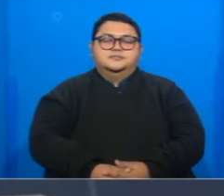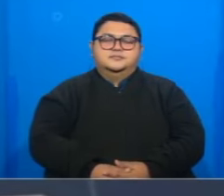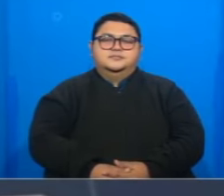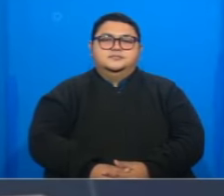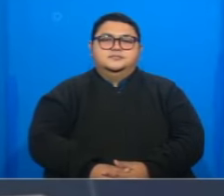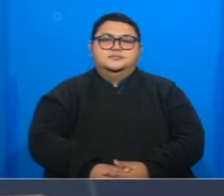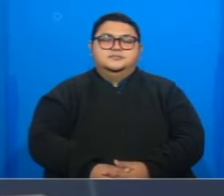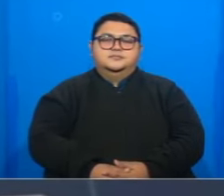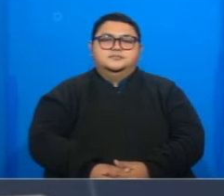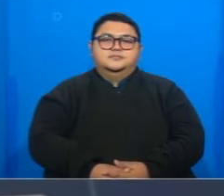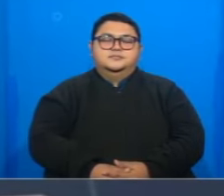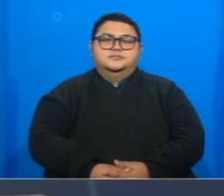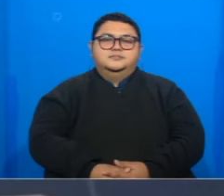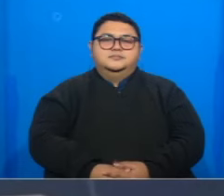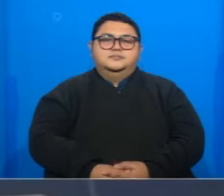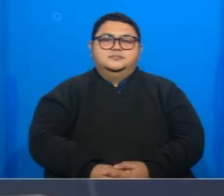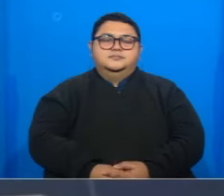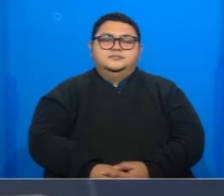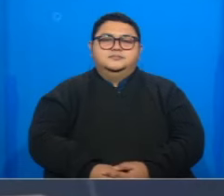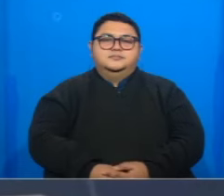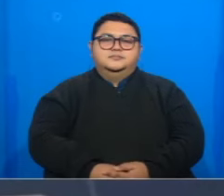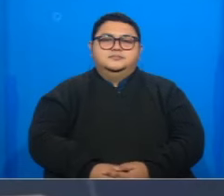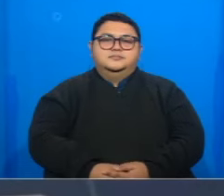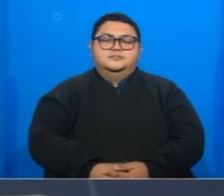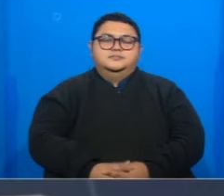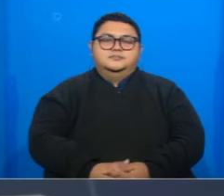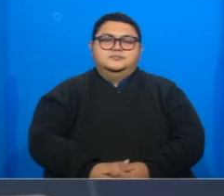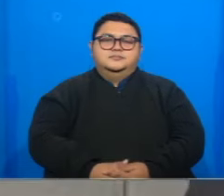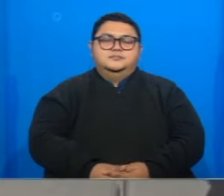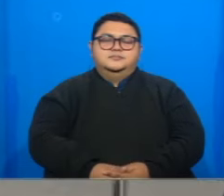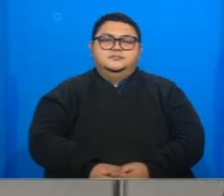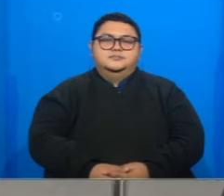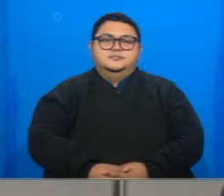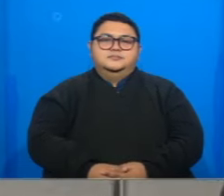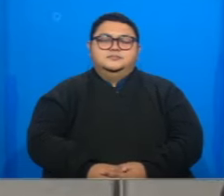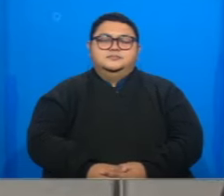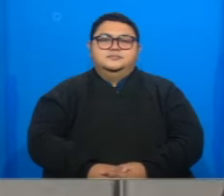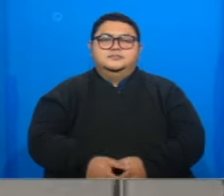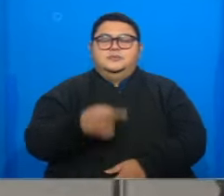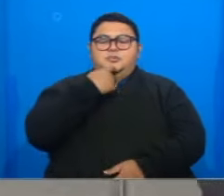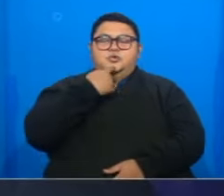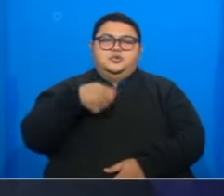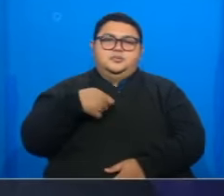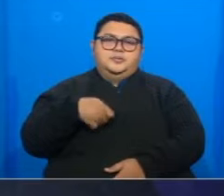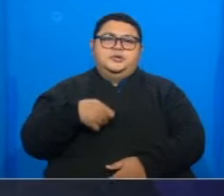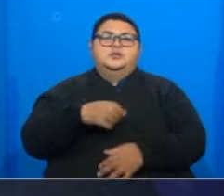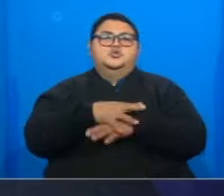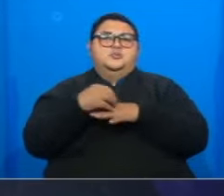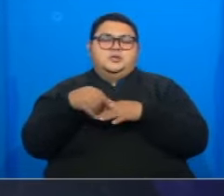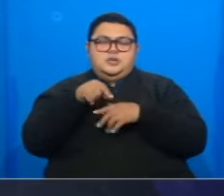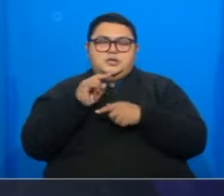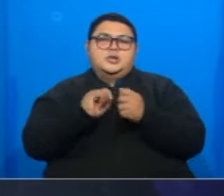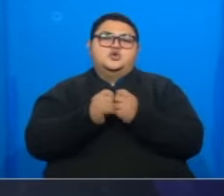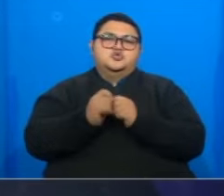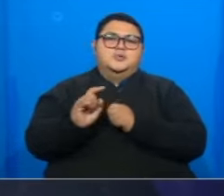den som heter Clade I. Det är förstås någonting vi tar på allvar. Menurut Kemenkes Swedia, kasus ini merupakan